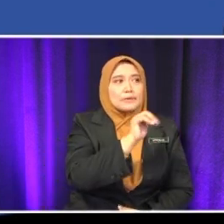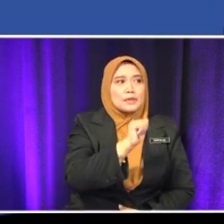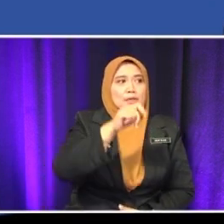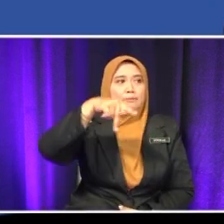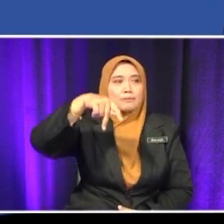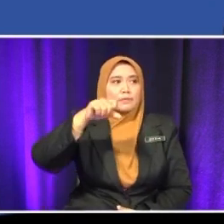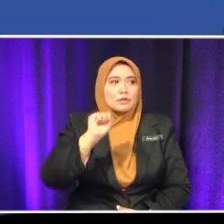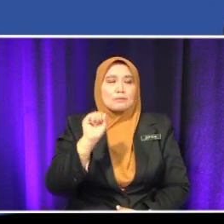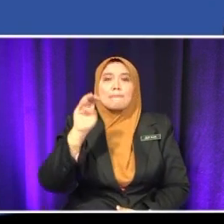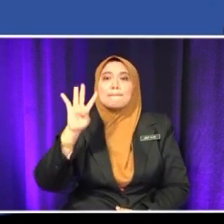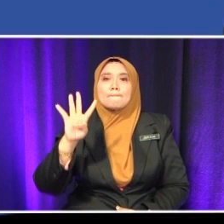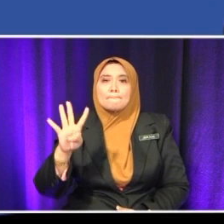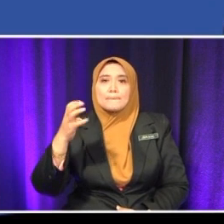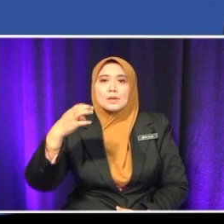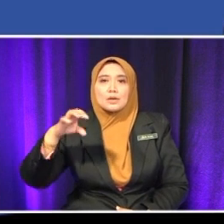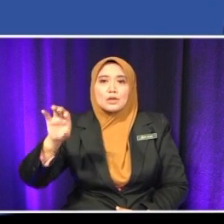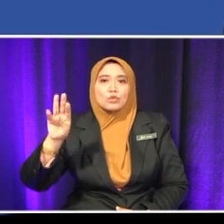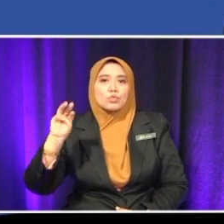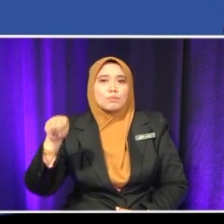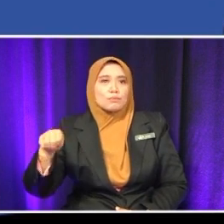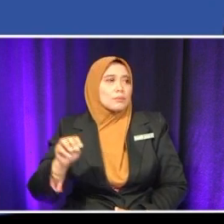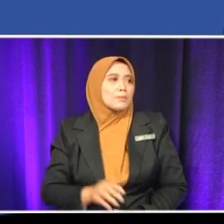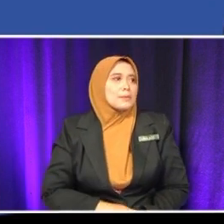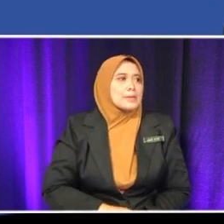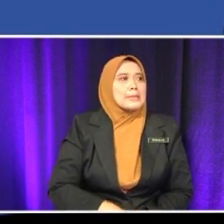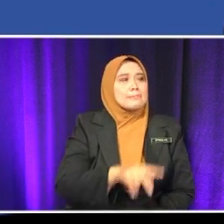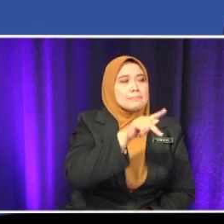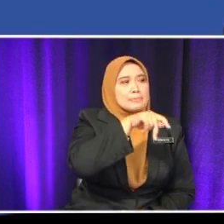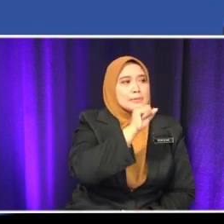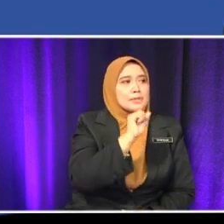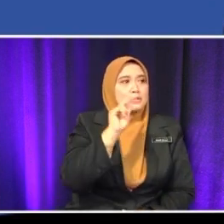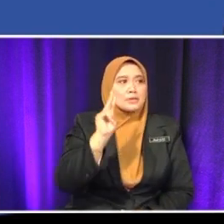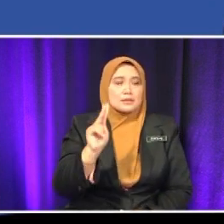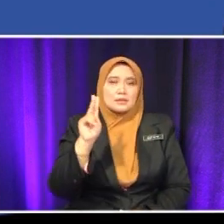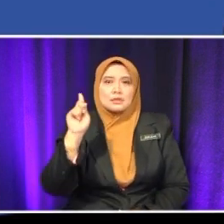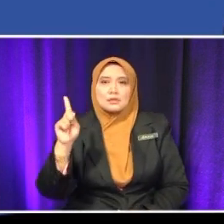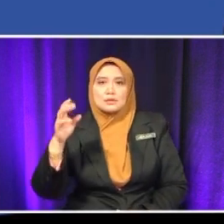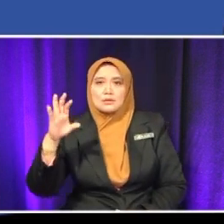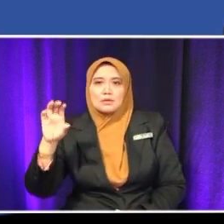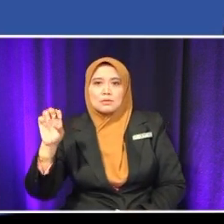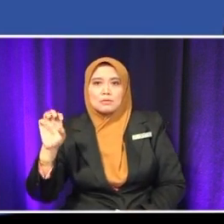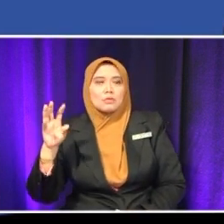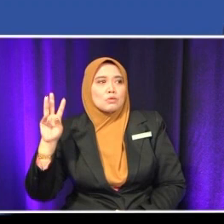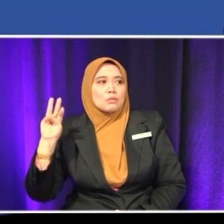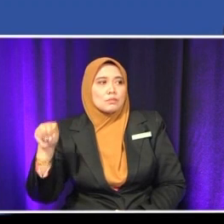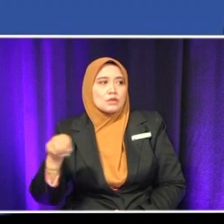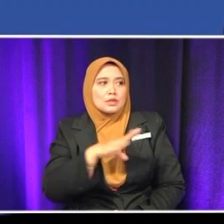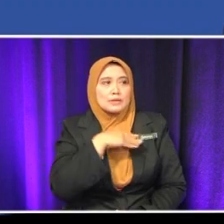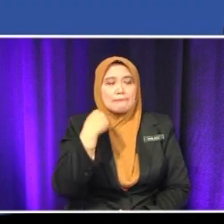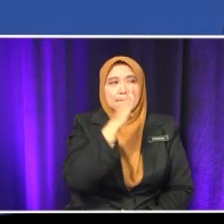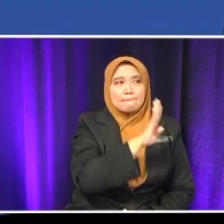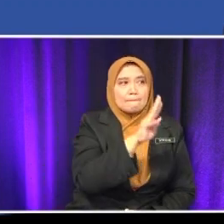400 meter. Eh. PS, K 150 meter. Dan juga BM, K 80